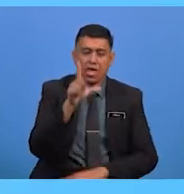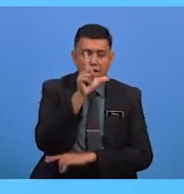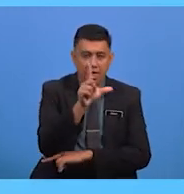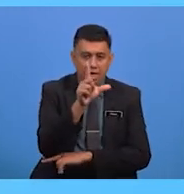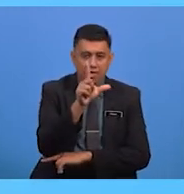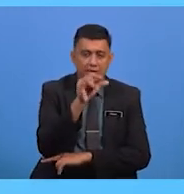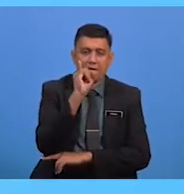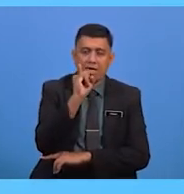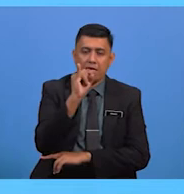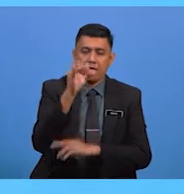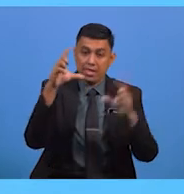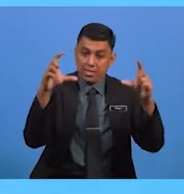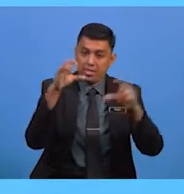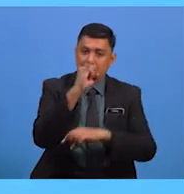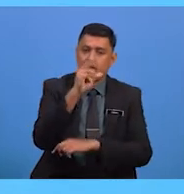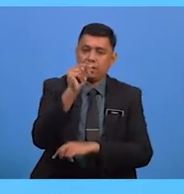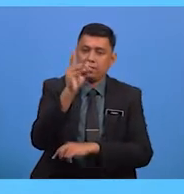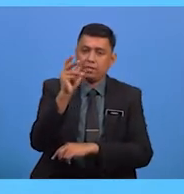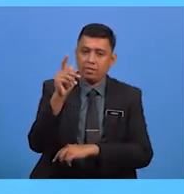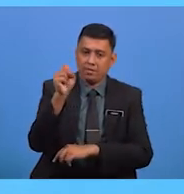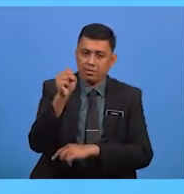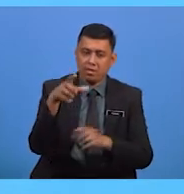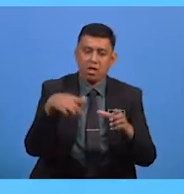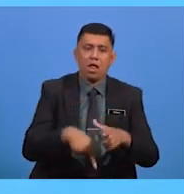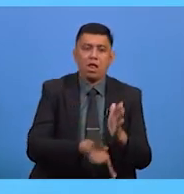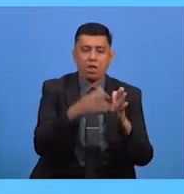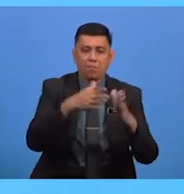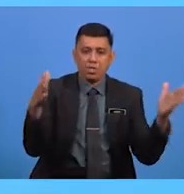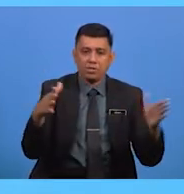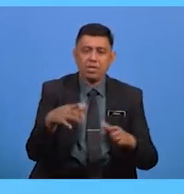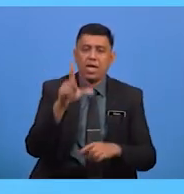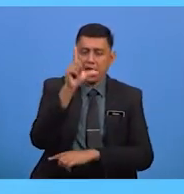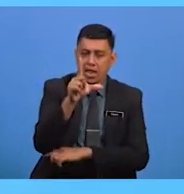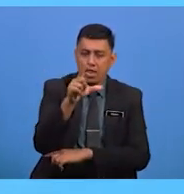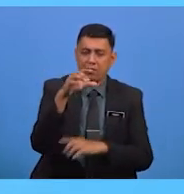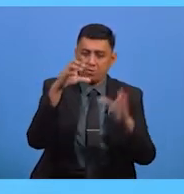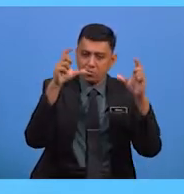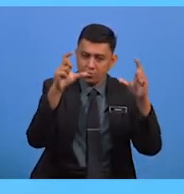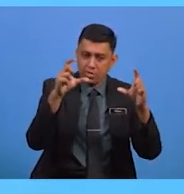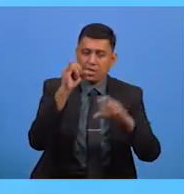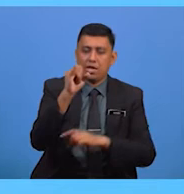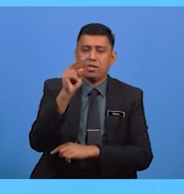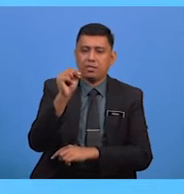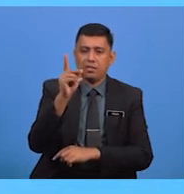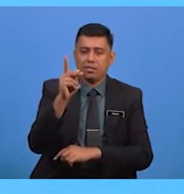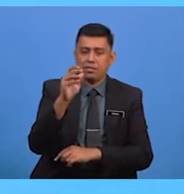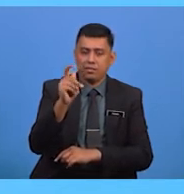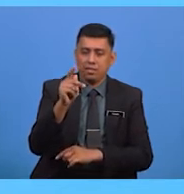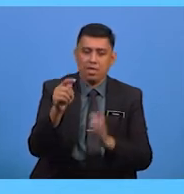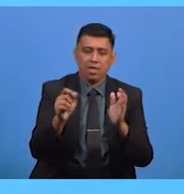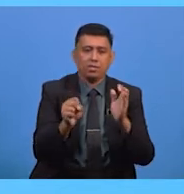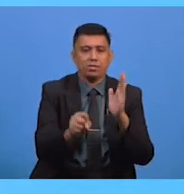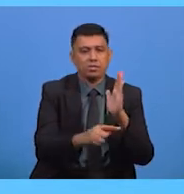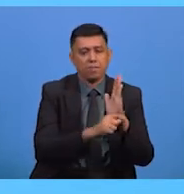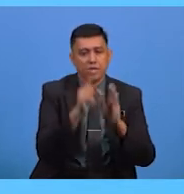senarai L dalam tanda kurungan indeks lebih besar daripada senarai L dalam tanda kurungan indeks